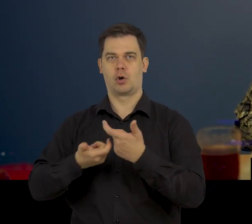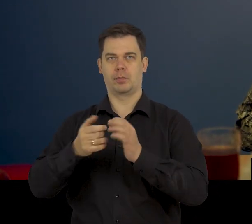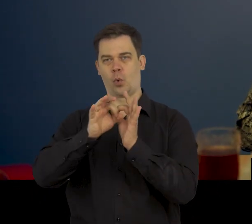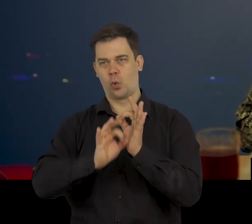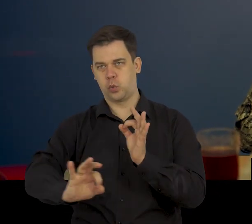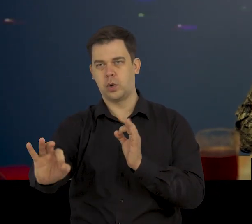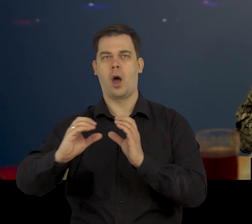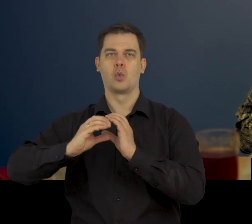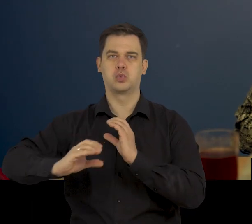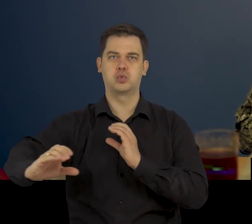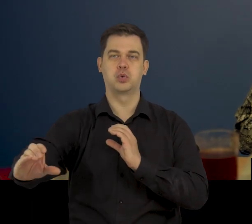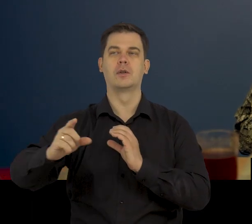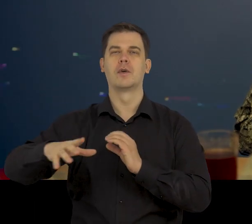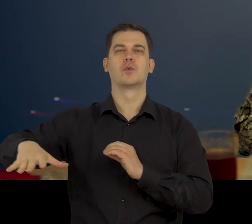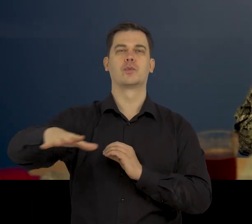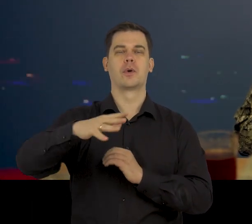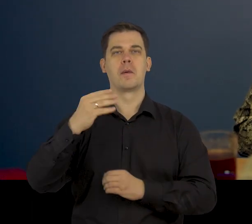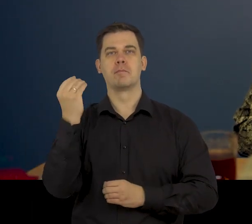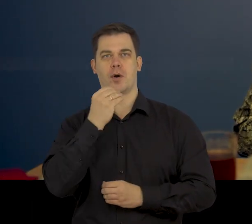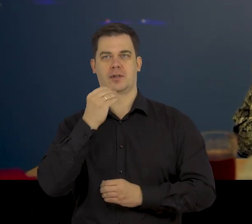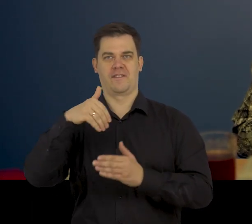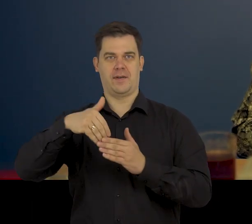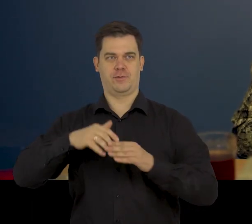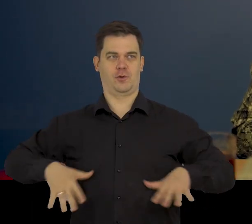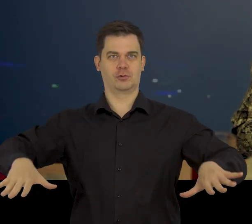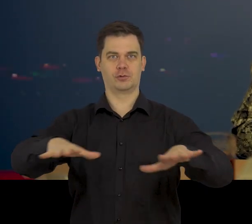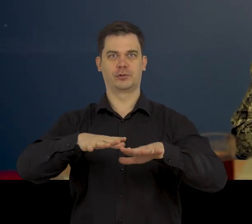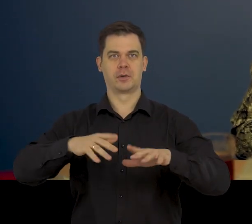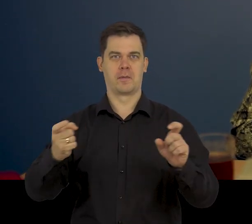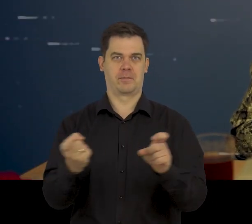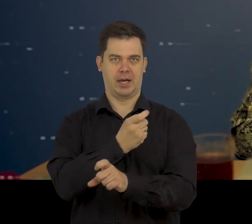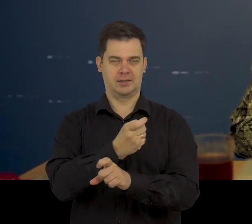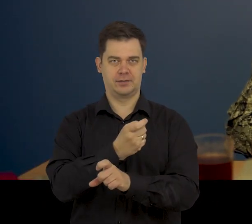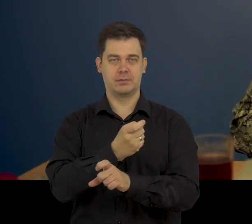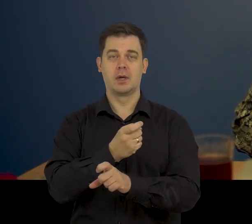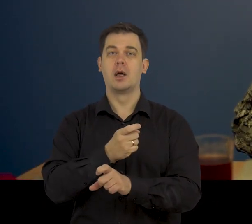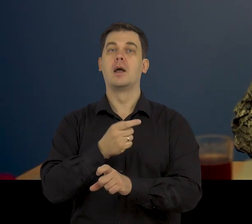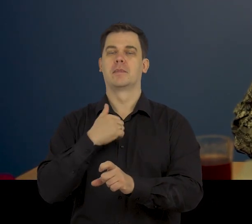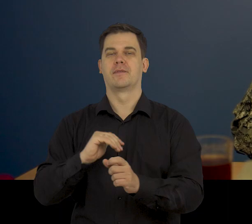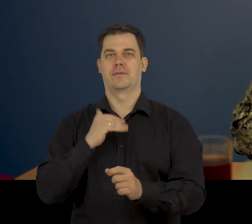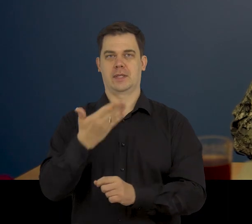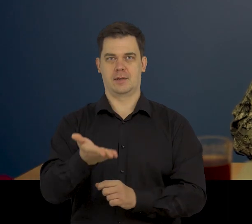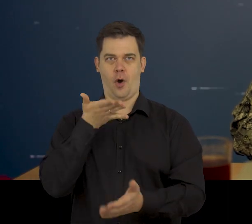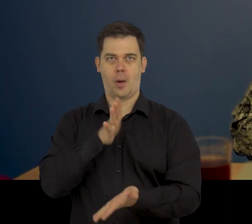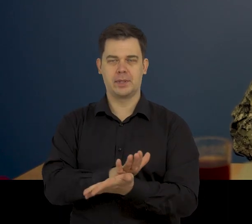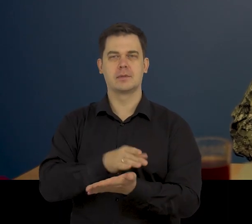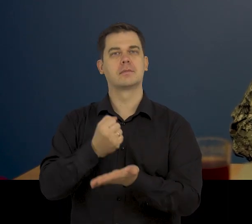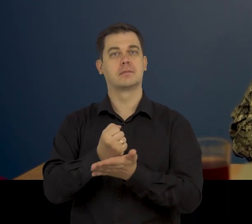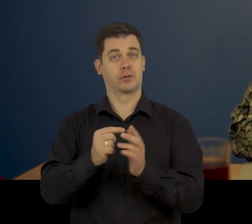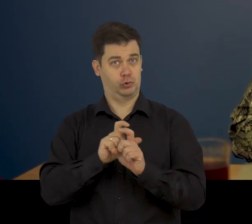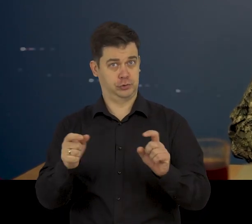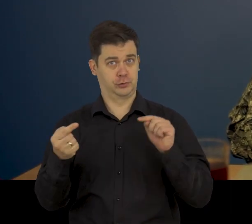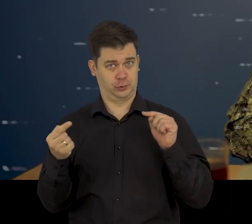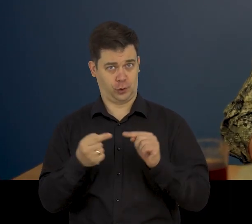na układaniu kabli lub rurociągów na obszarach morskich, wód wewnętrznych i morza terytorialnego wydaje opinię w